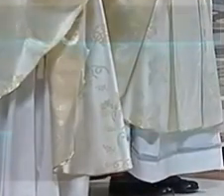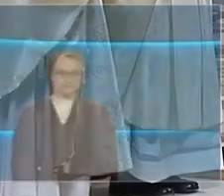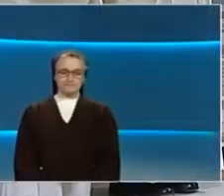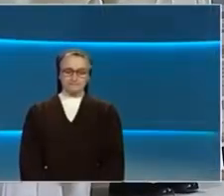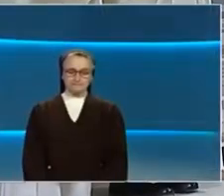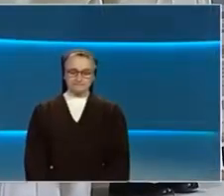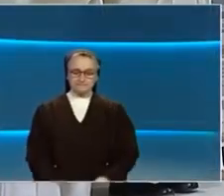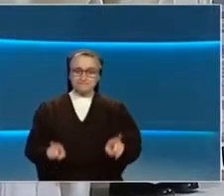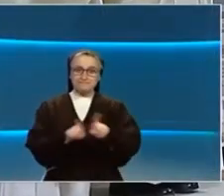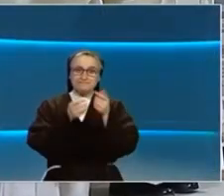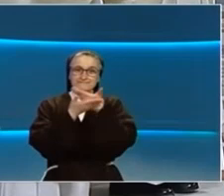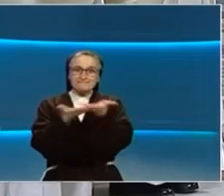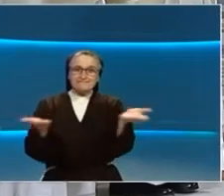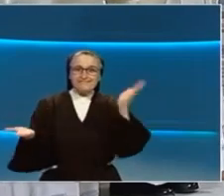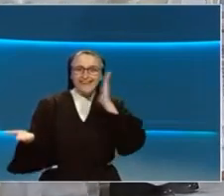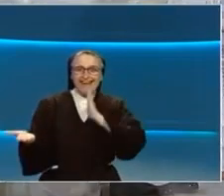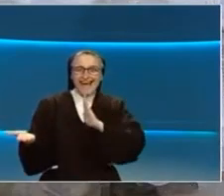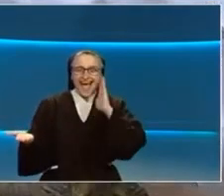Fratelli carissimi,